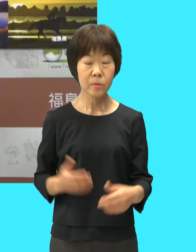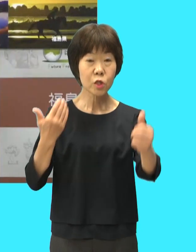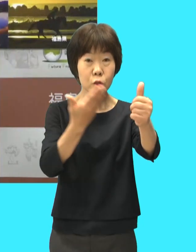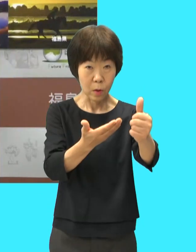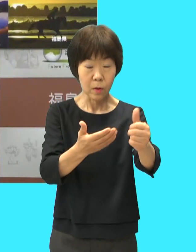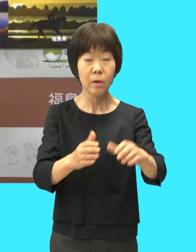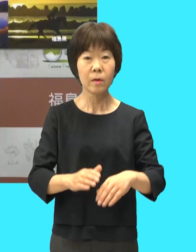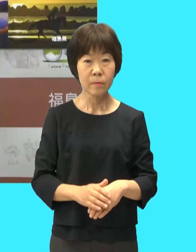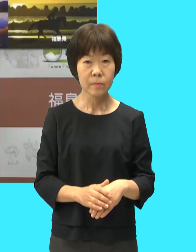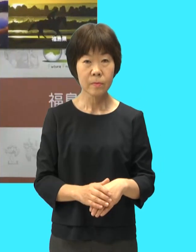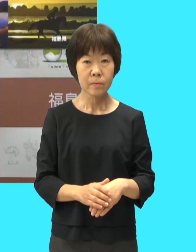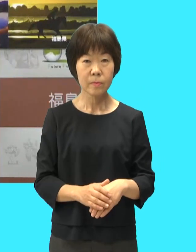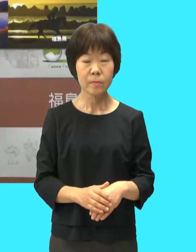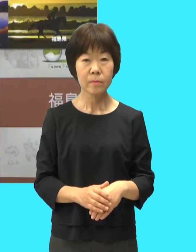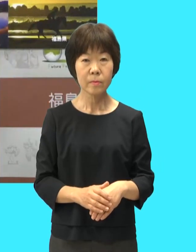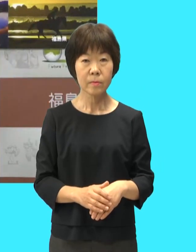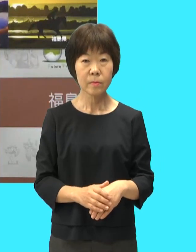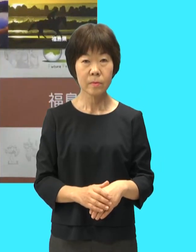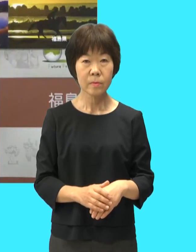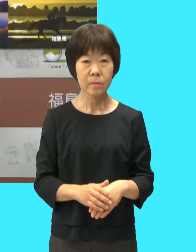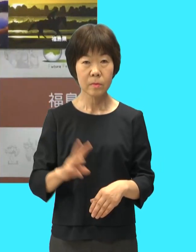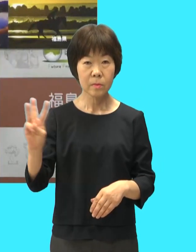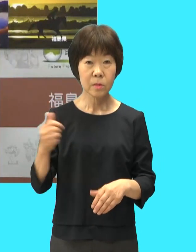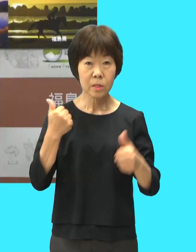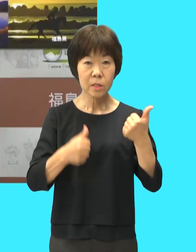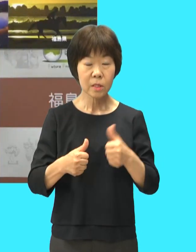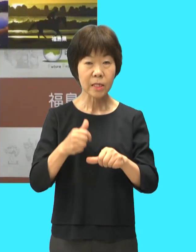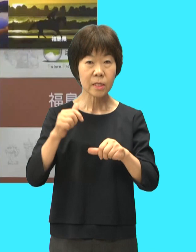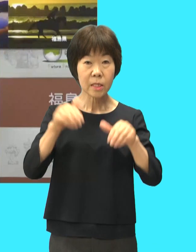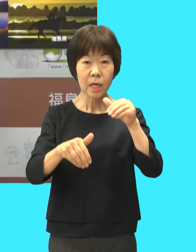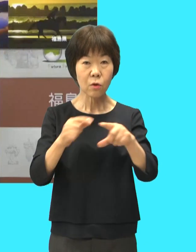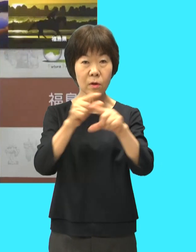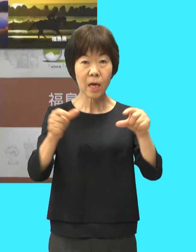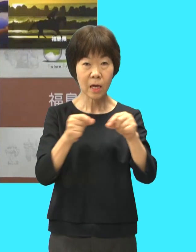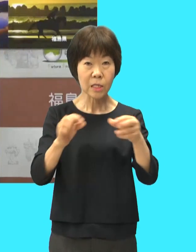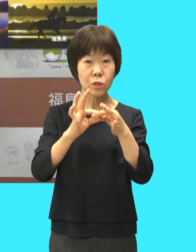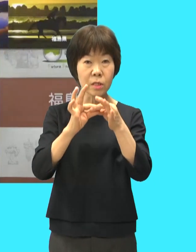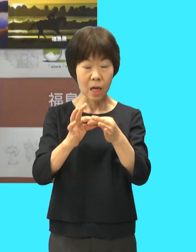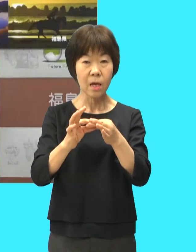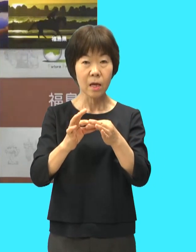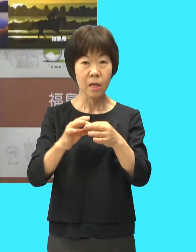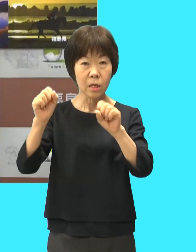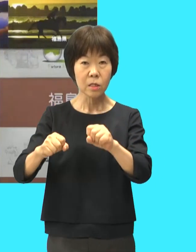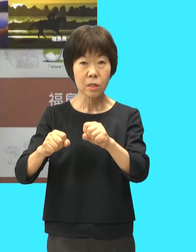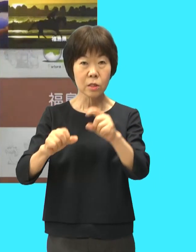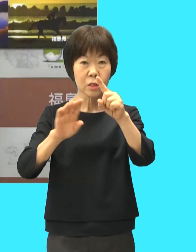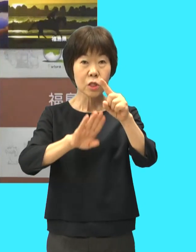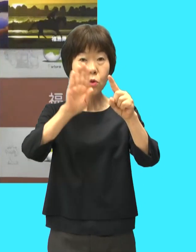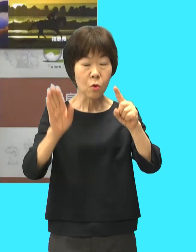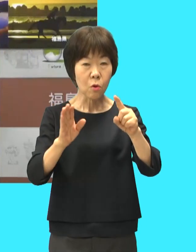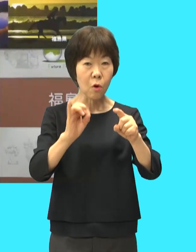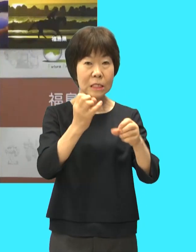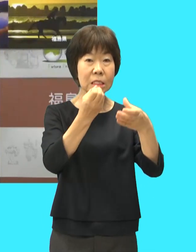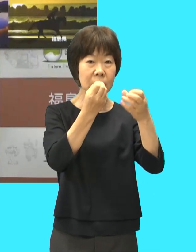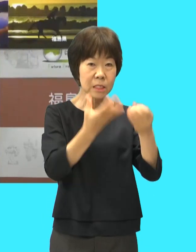青くし本的側ですございますおはようございますての客にピット彼がいますはいもんあの事故から数